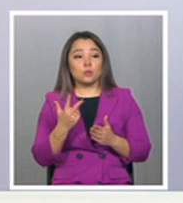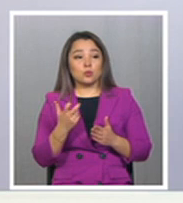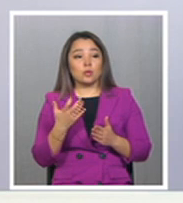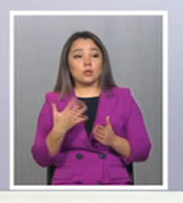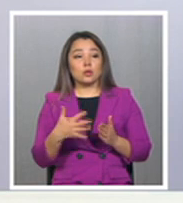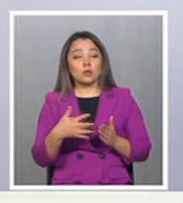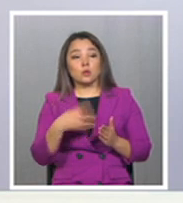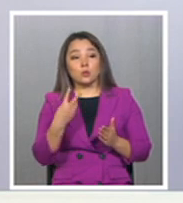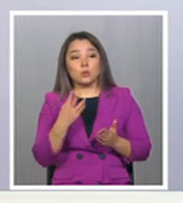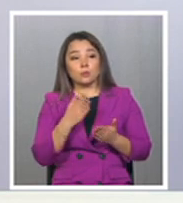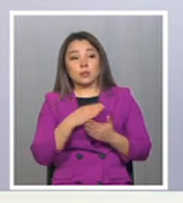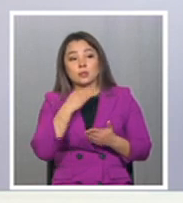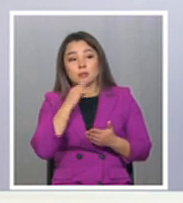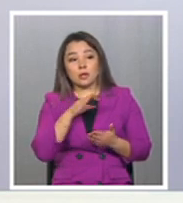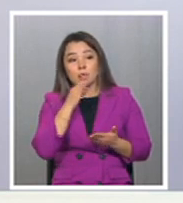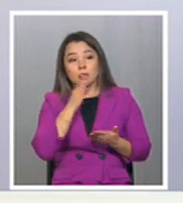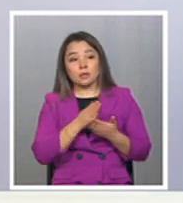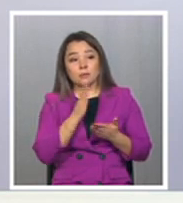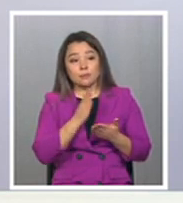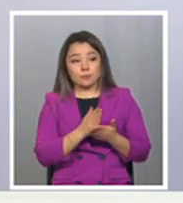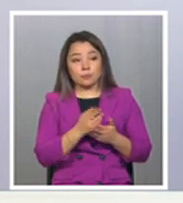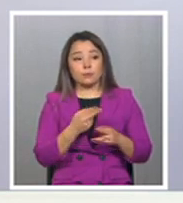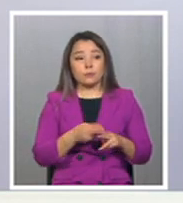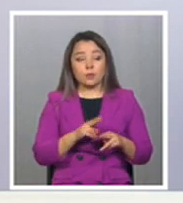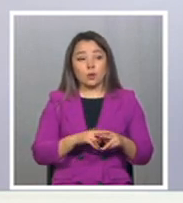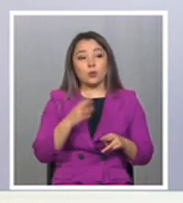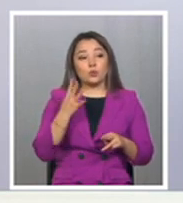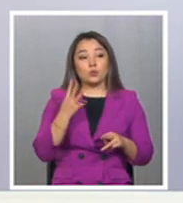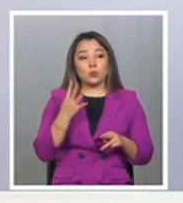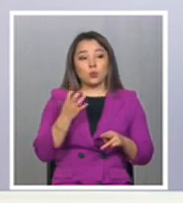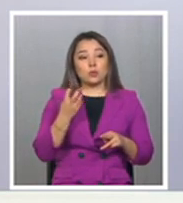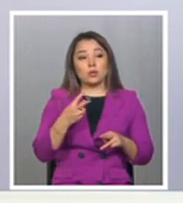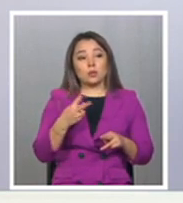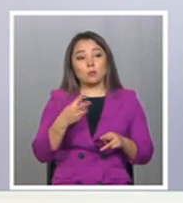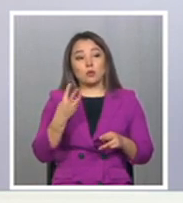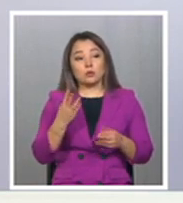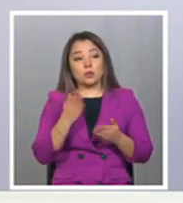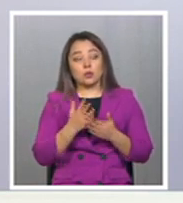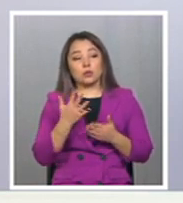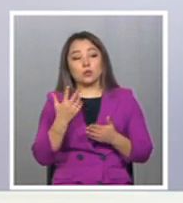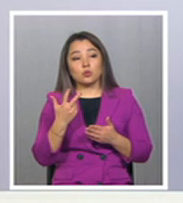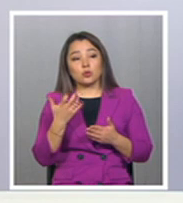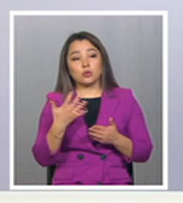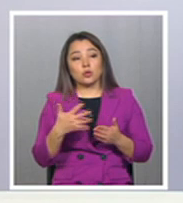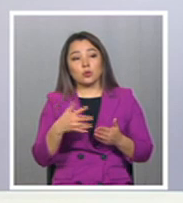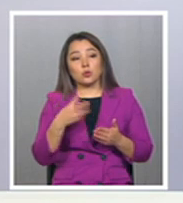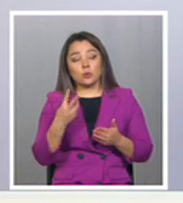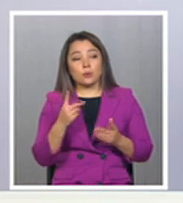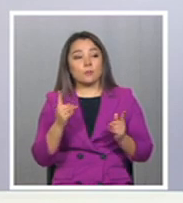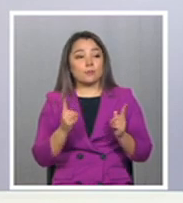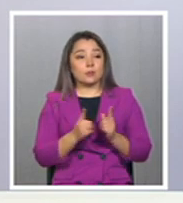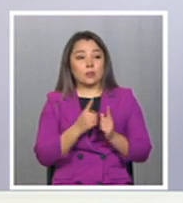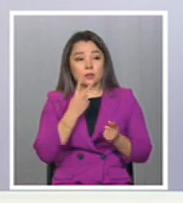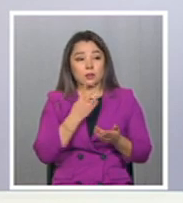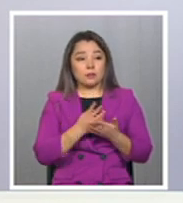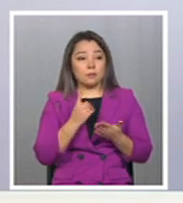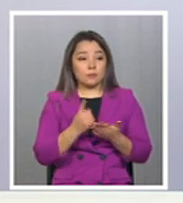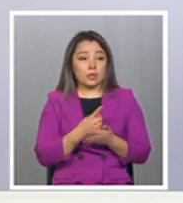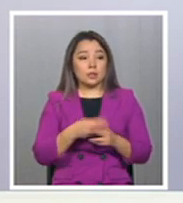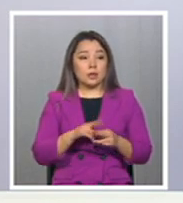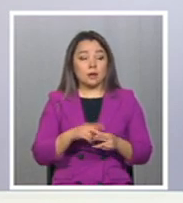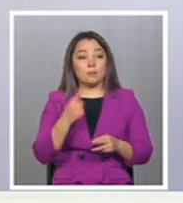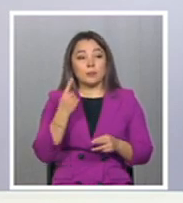үшін жеткілікті. Иә? 423-тың ішінде 353 бір рет қана кездеседі. Сондықтан 1-ден